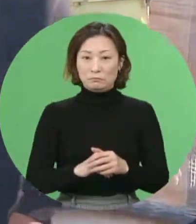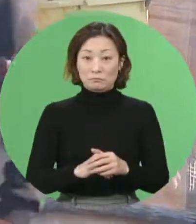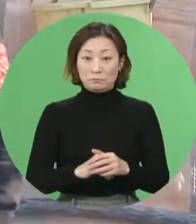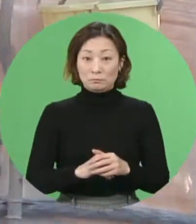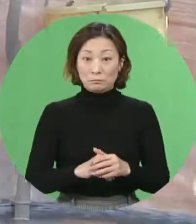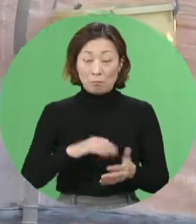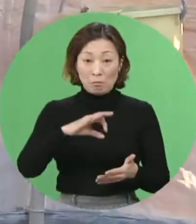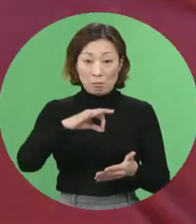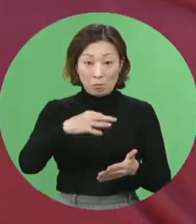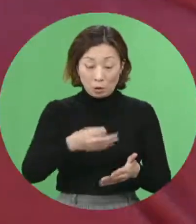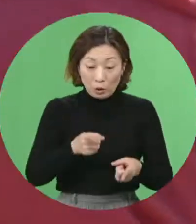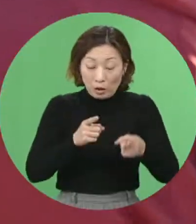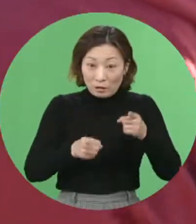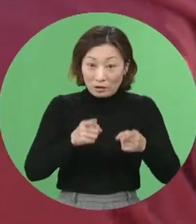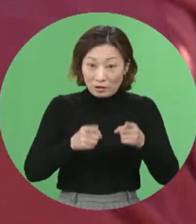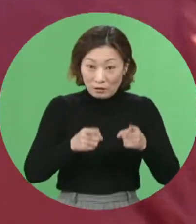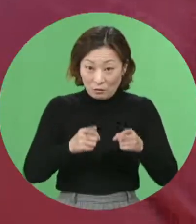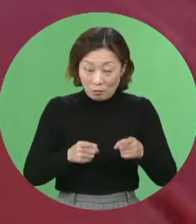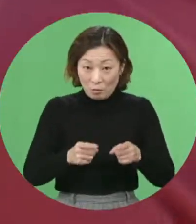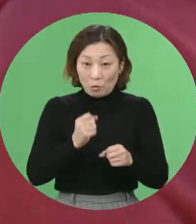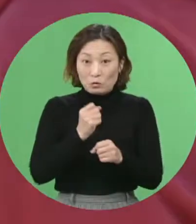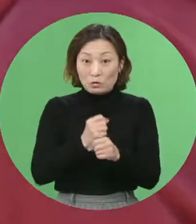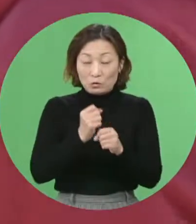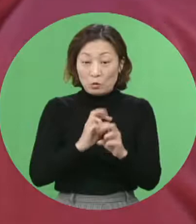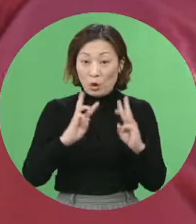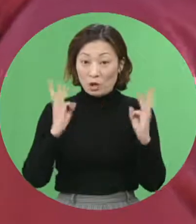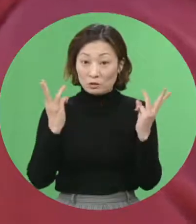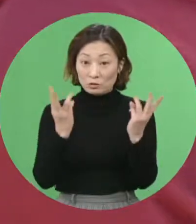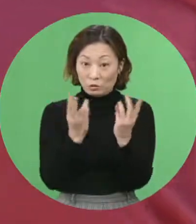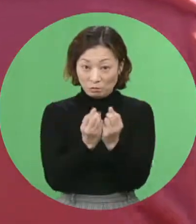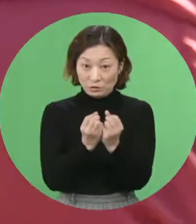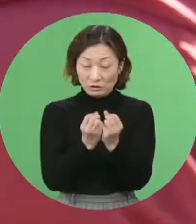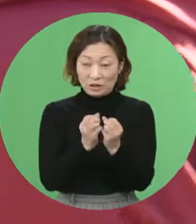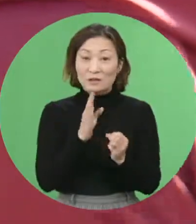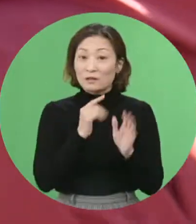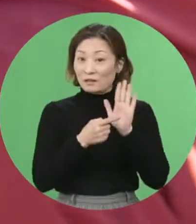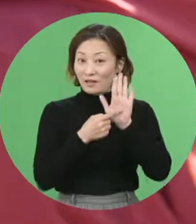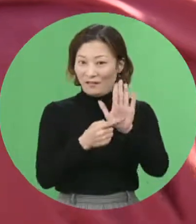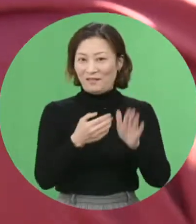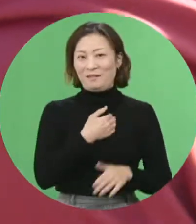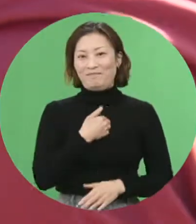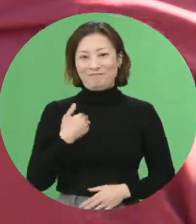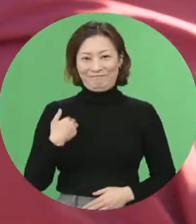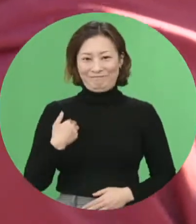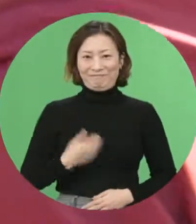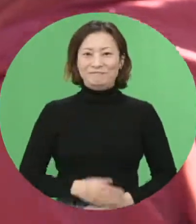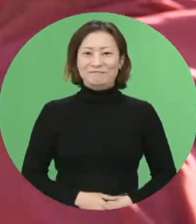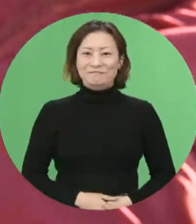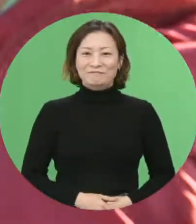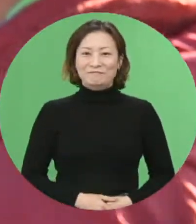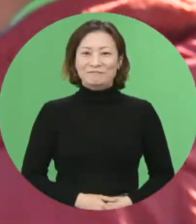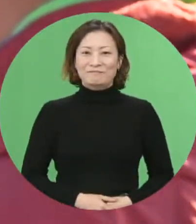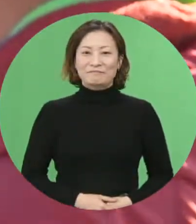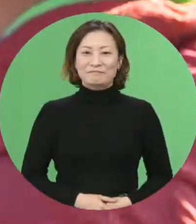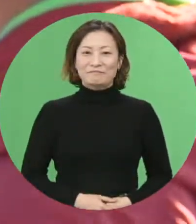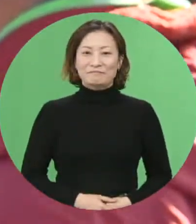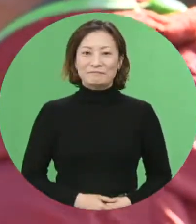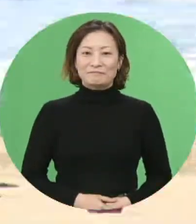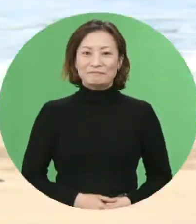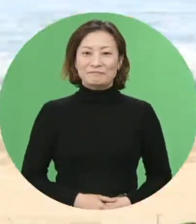漂流物で楽器を作るワークショップが実現したのです。 これは紐を枝に張って。